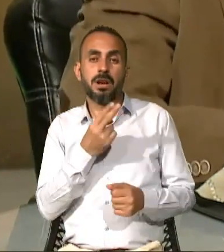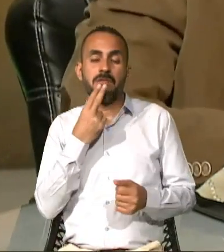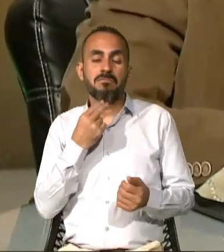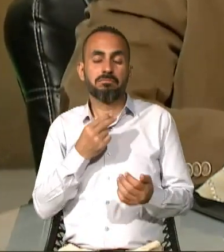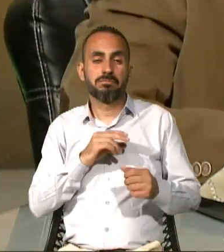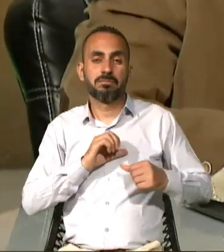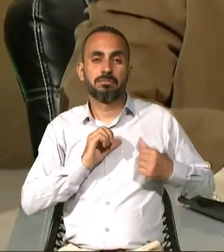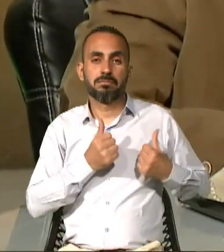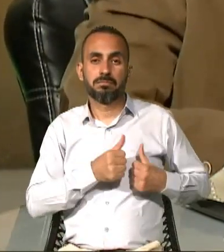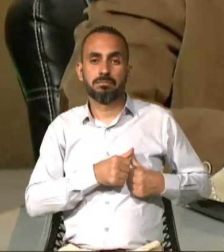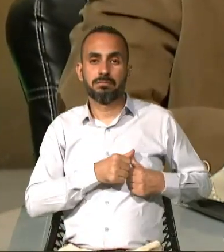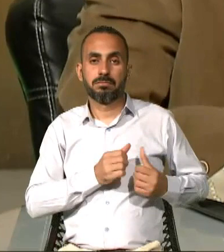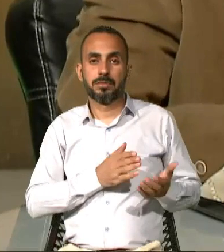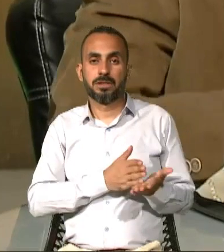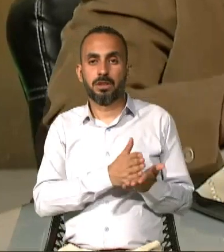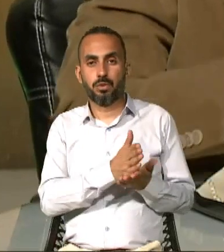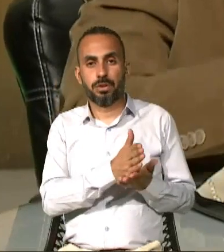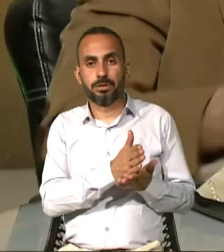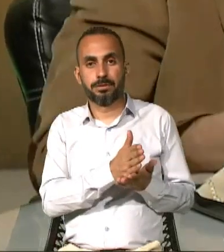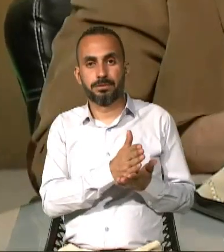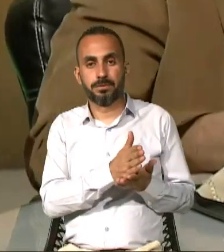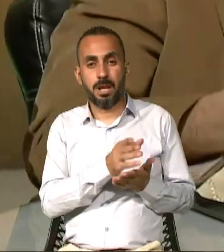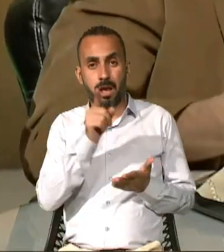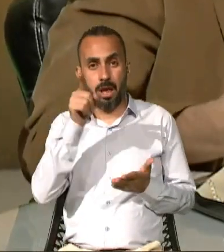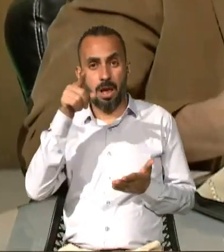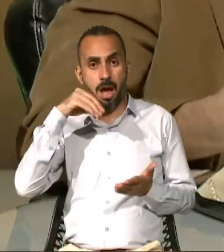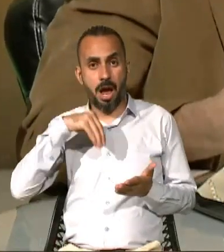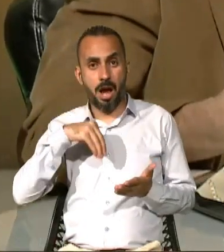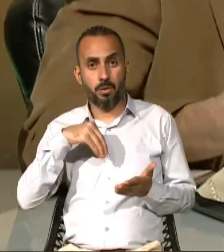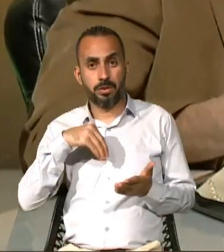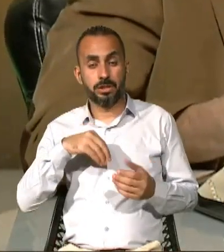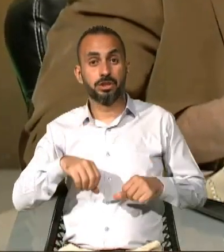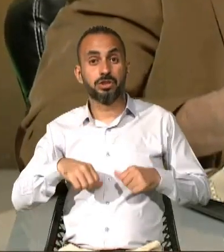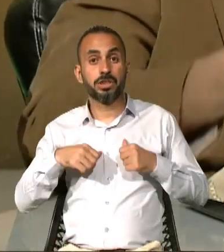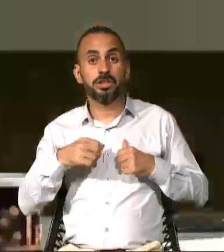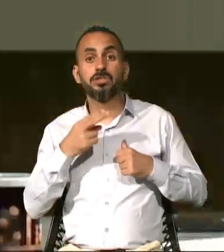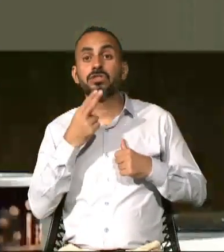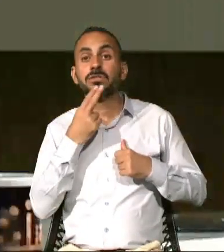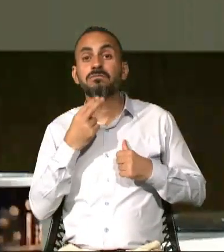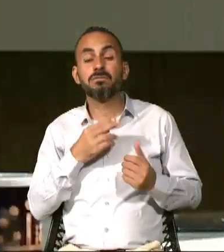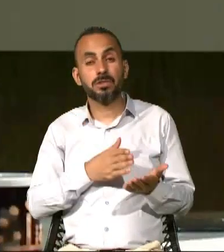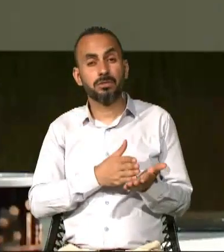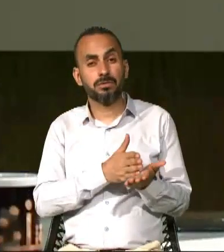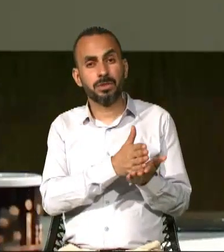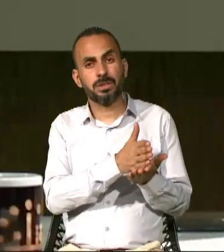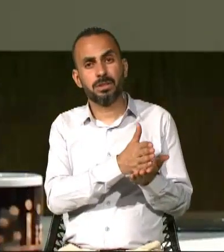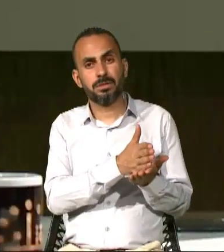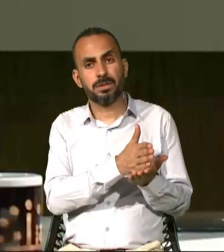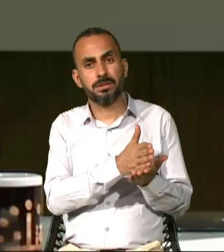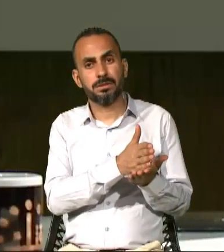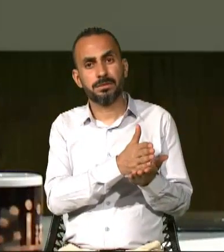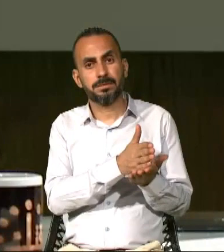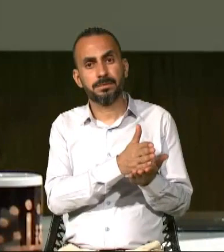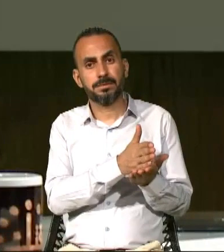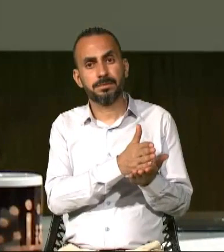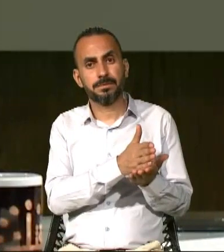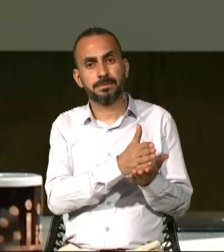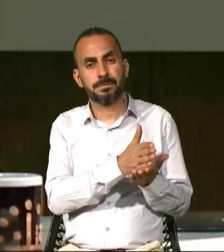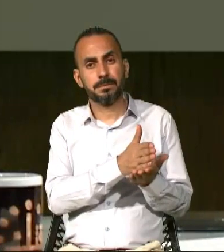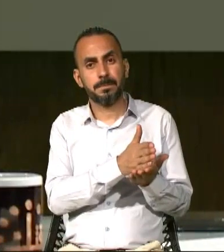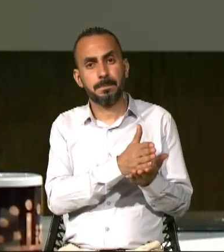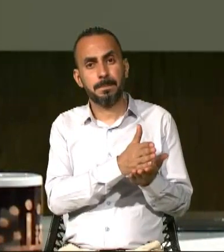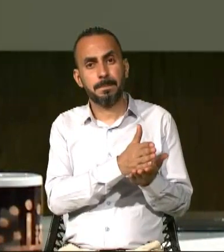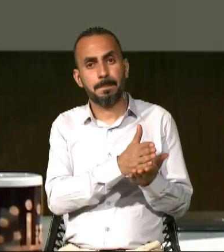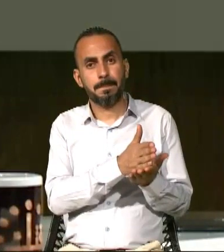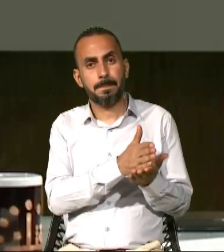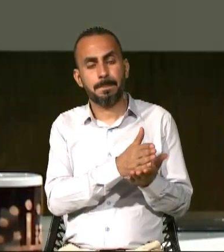تقوى؟ وابقى عارف مشيئه الله وارادته زي ما يعني تدي التوضيح لتقوى تقوى، يعني